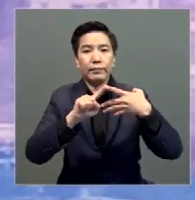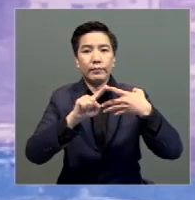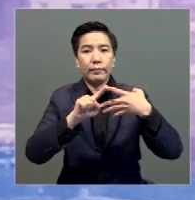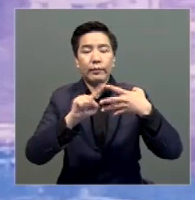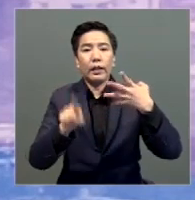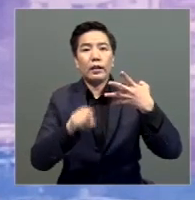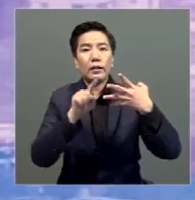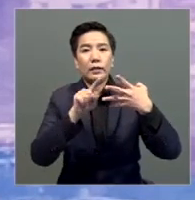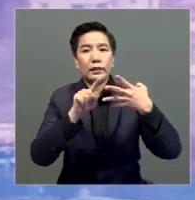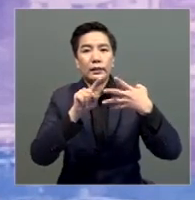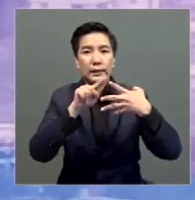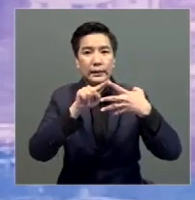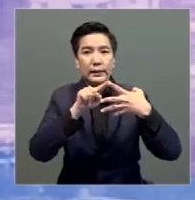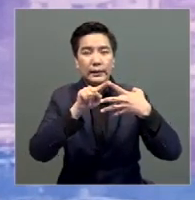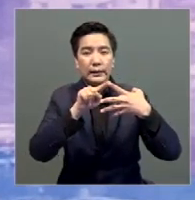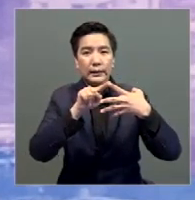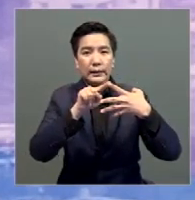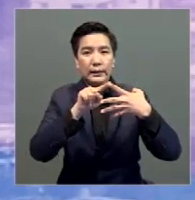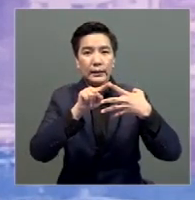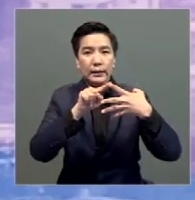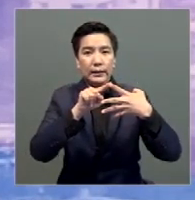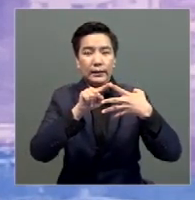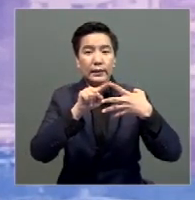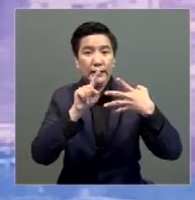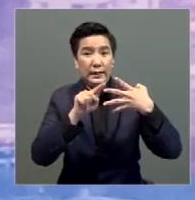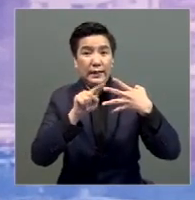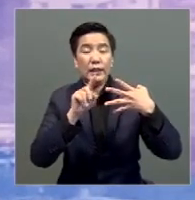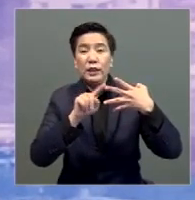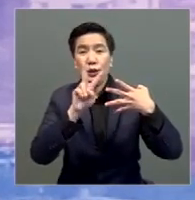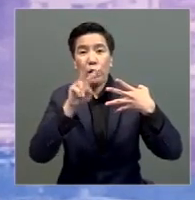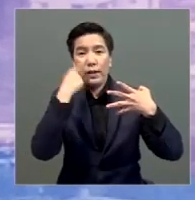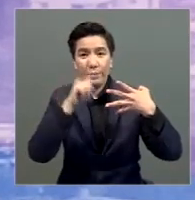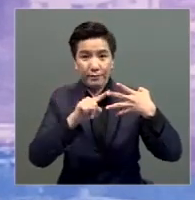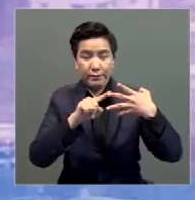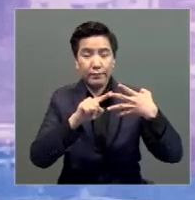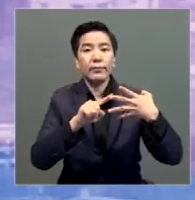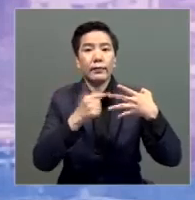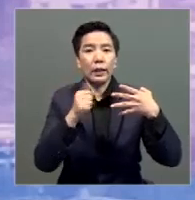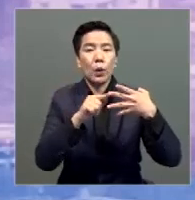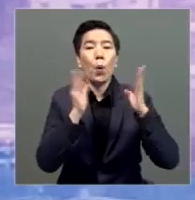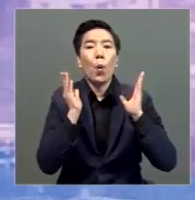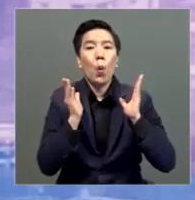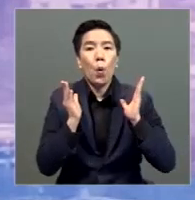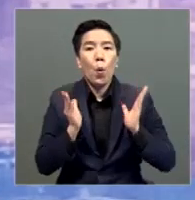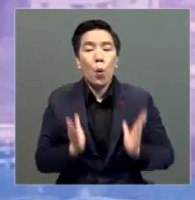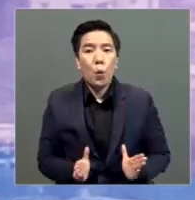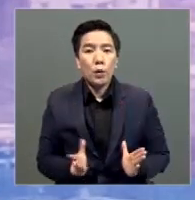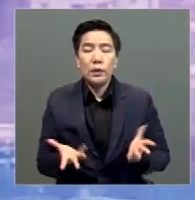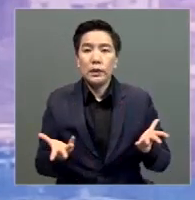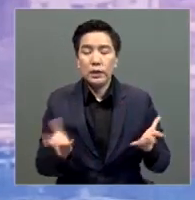กลุ่มที่ประเภทที่สองของกลุ่มนี้ก็ได้แก่ผู้ที่